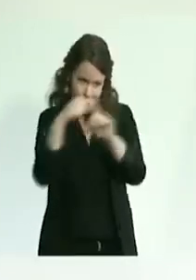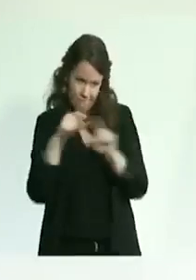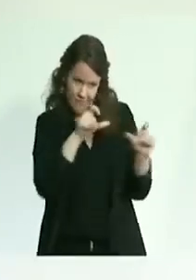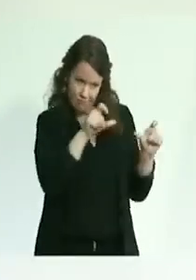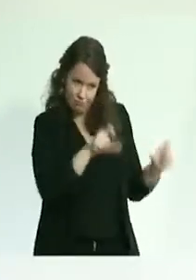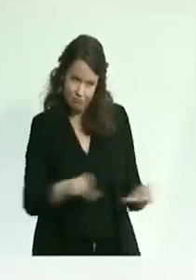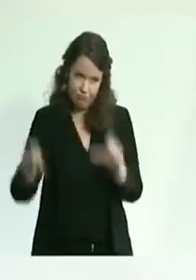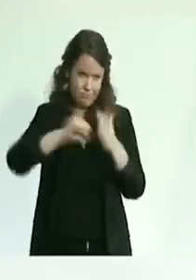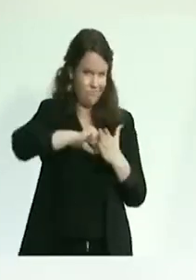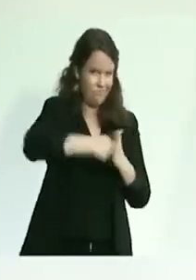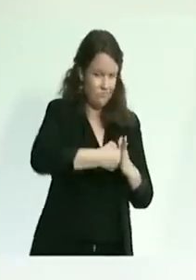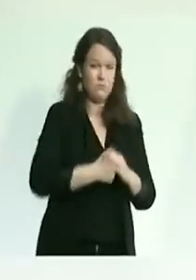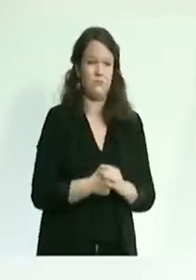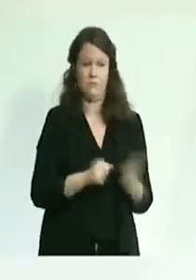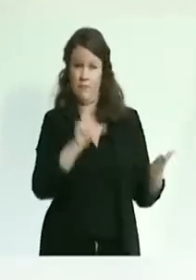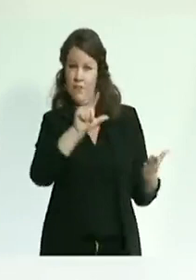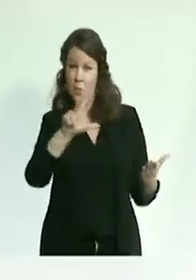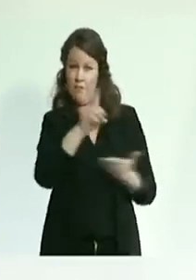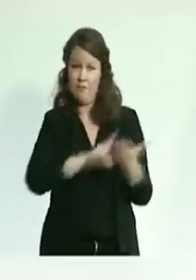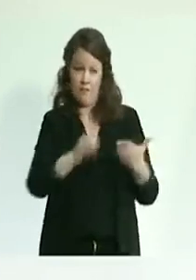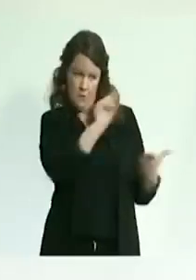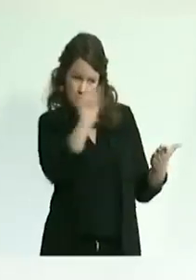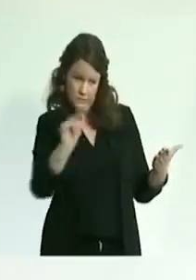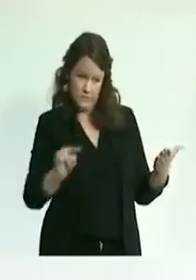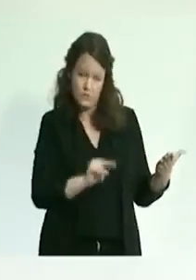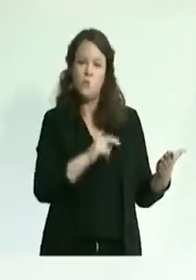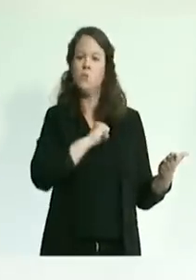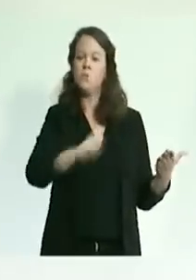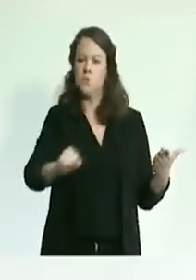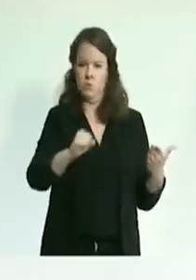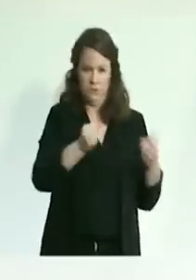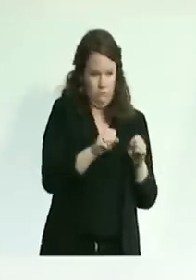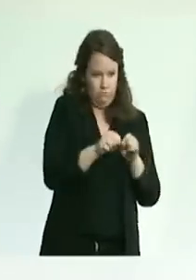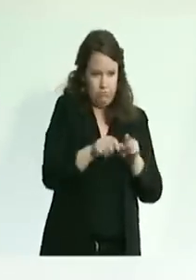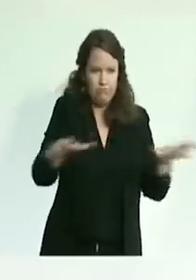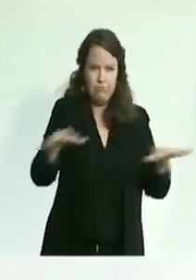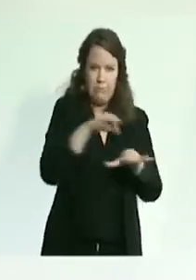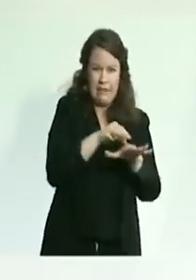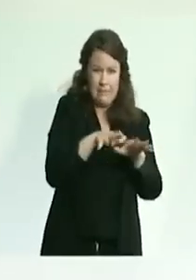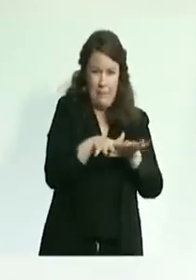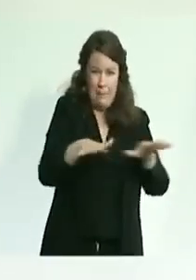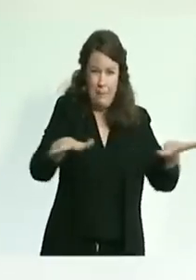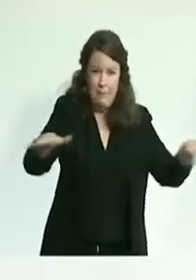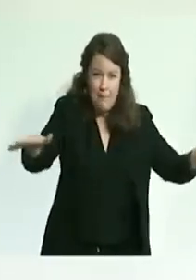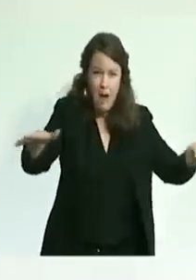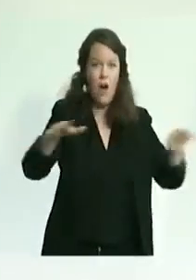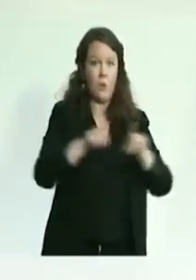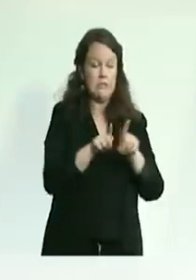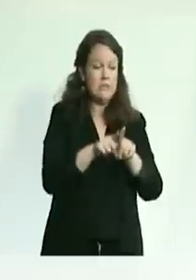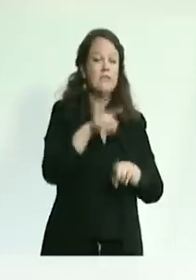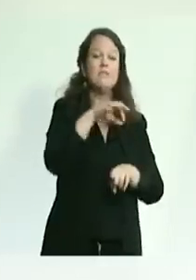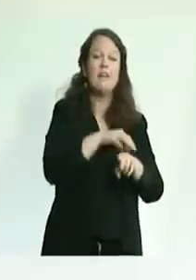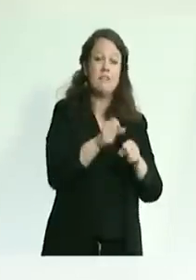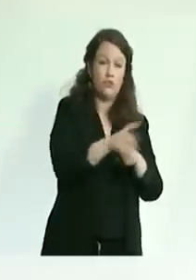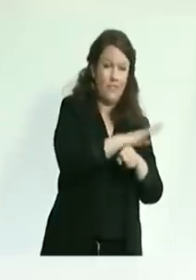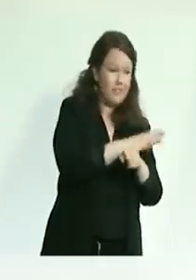dynamique épidémique y est élevée, la circulation virale importante, la part de variants y est haute et la tension dans les